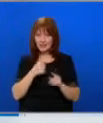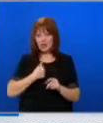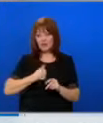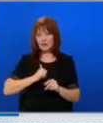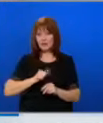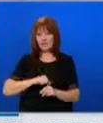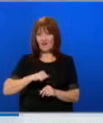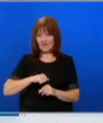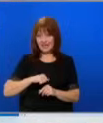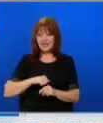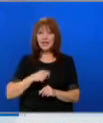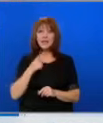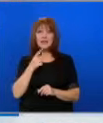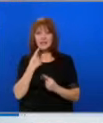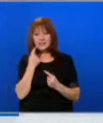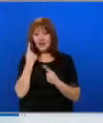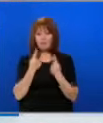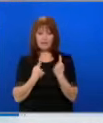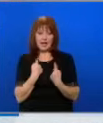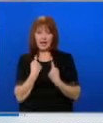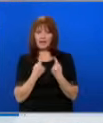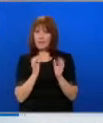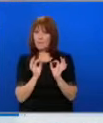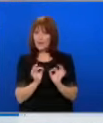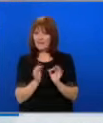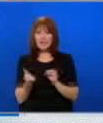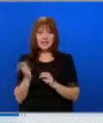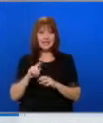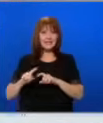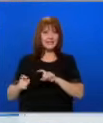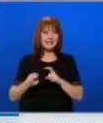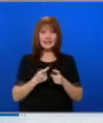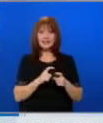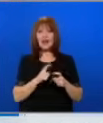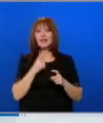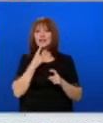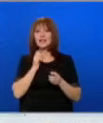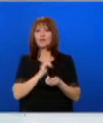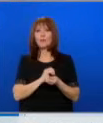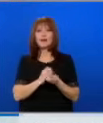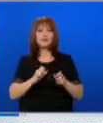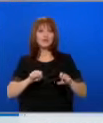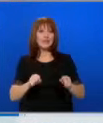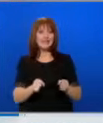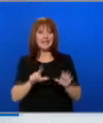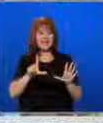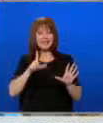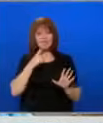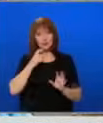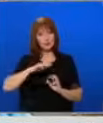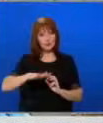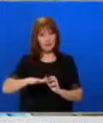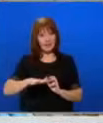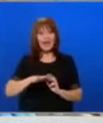власти в Крушовица са реагирали правилно след скандала с домашното насилие над 7-годишното дете.